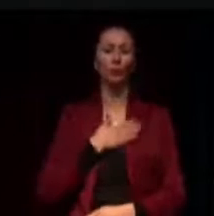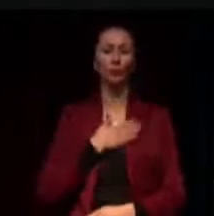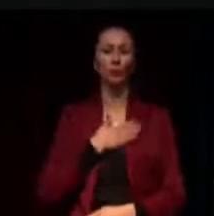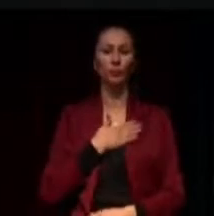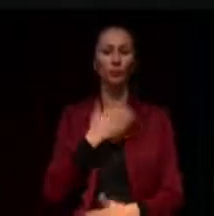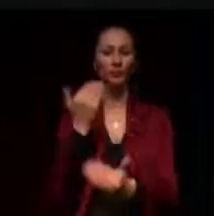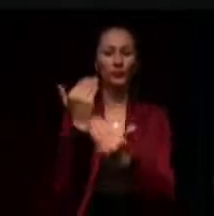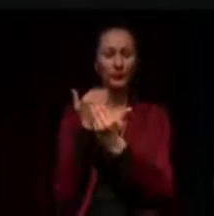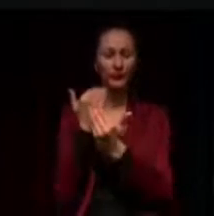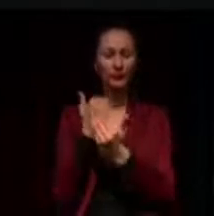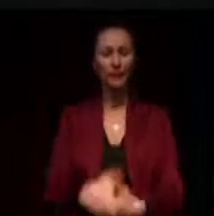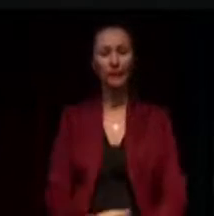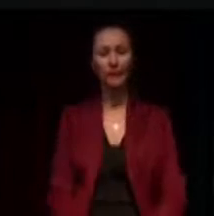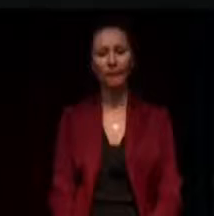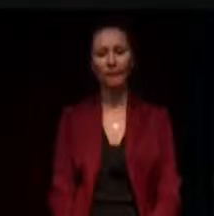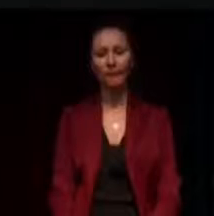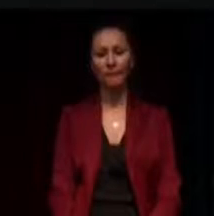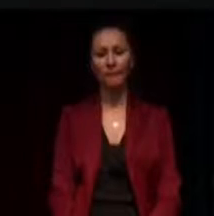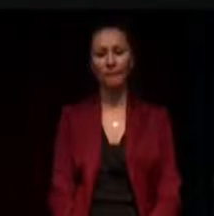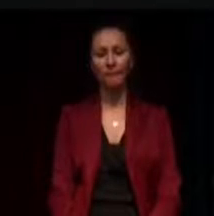Bekliyorum.